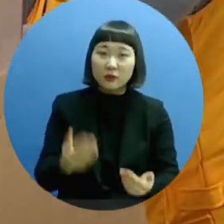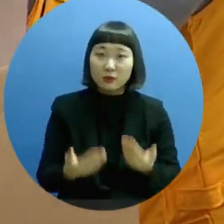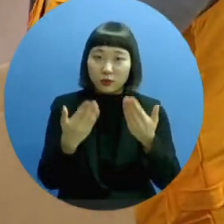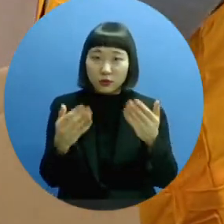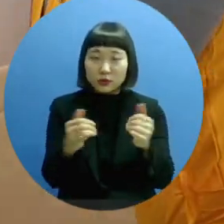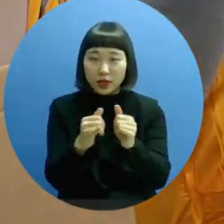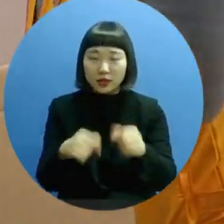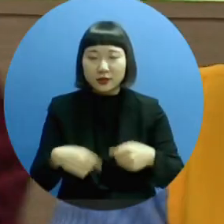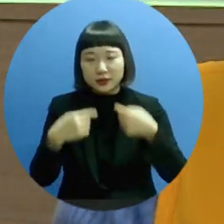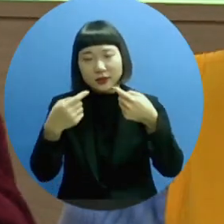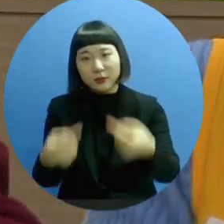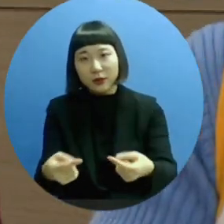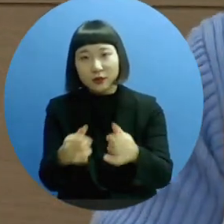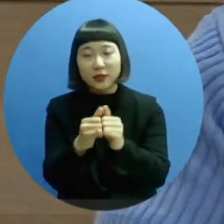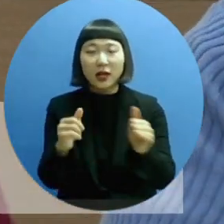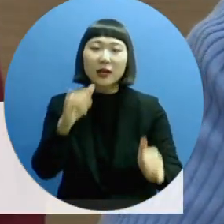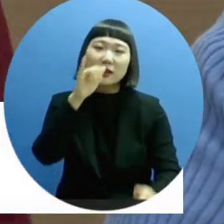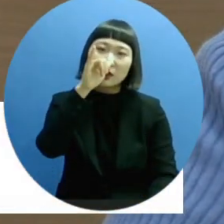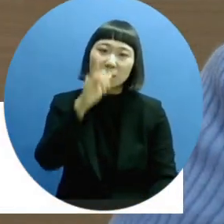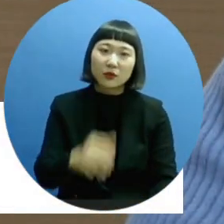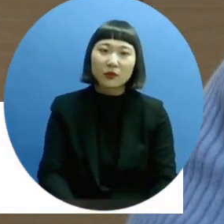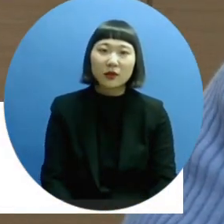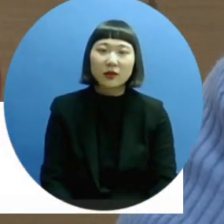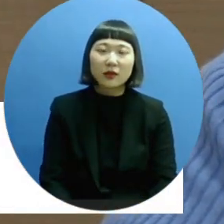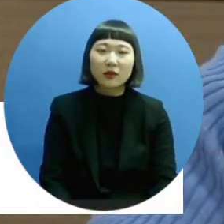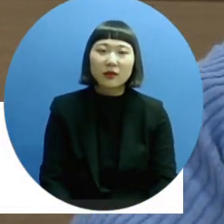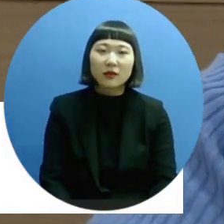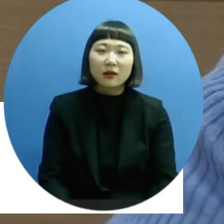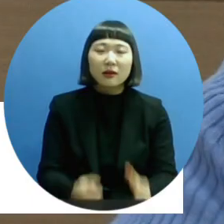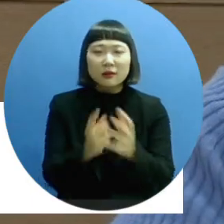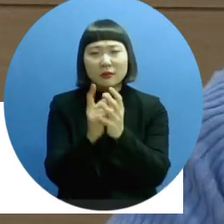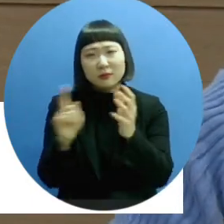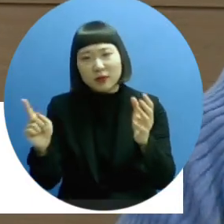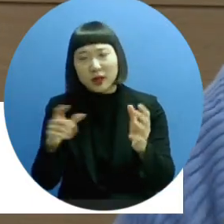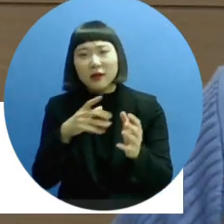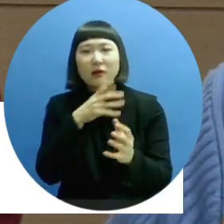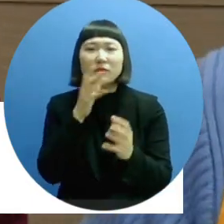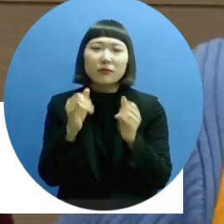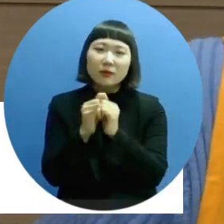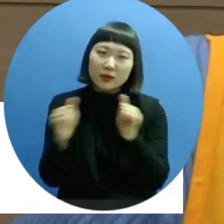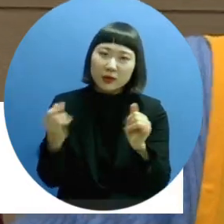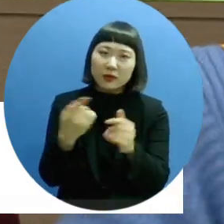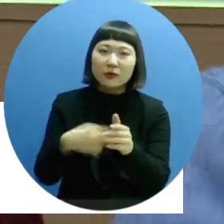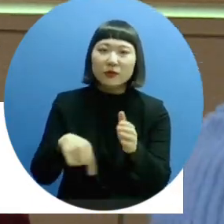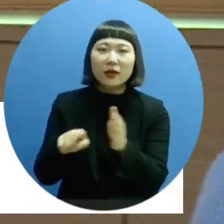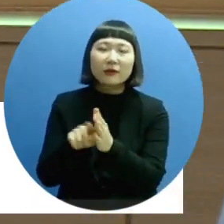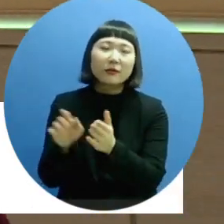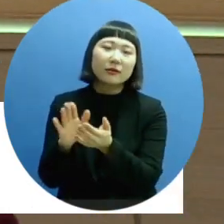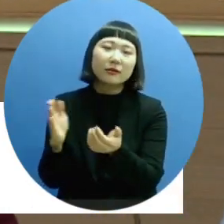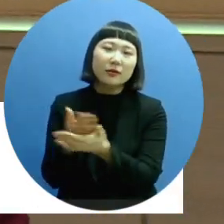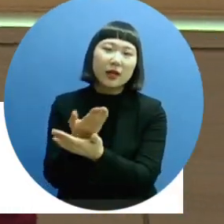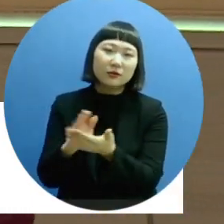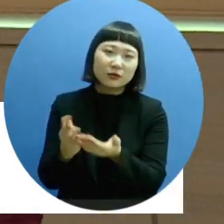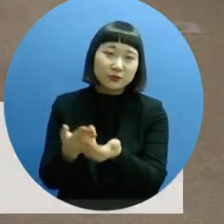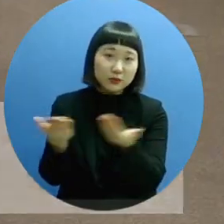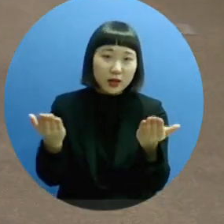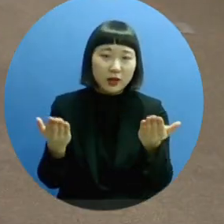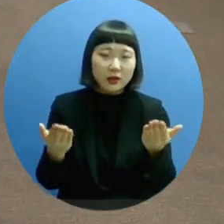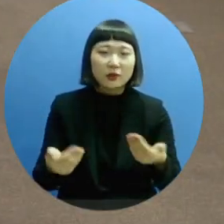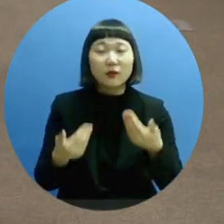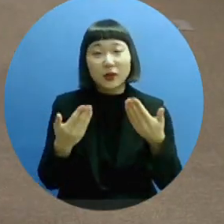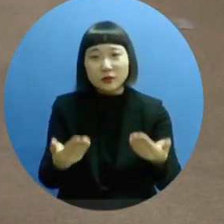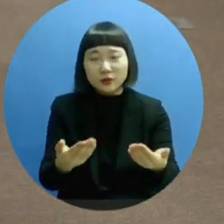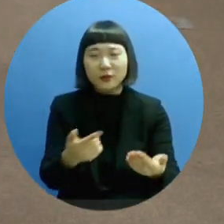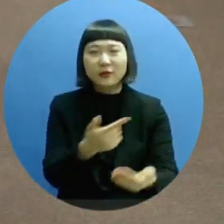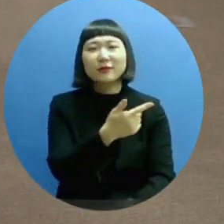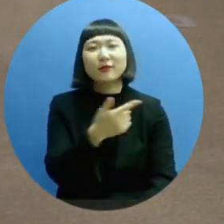하면, 소외계층 어르신들한테 이게 나눔을 내 스스로 이렇게 해서 한다는 게 뿌듯하고 너무 좋아.